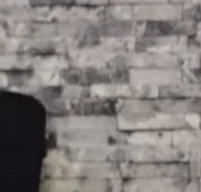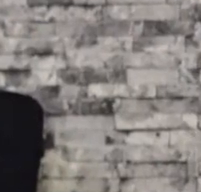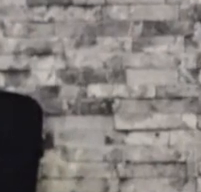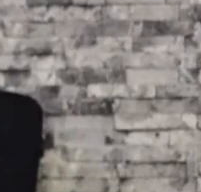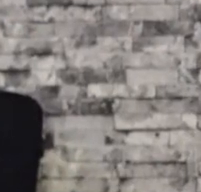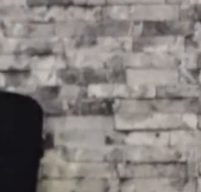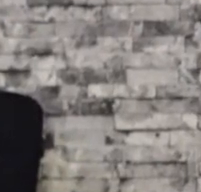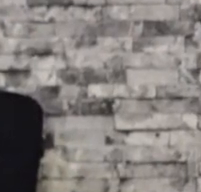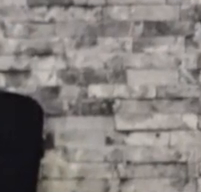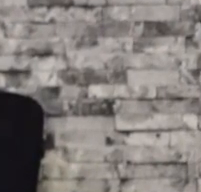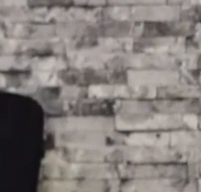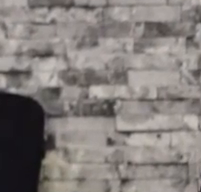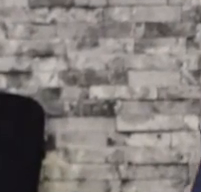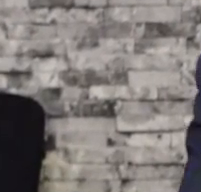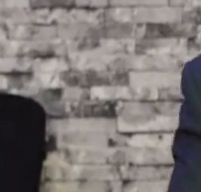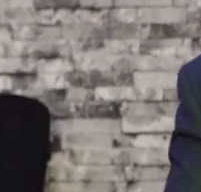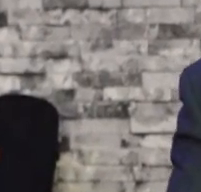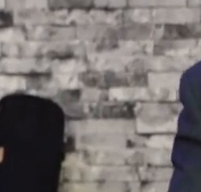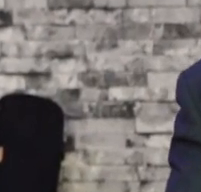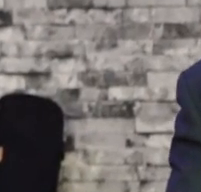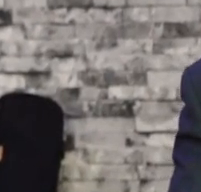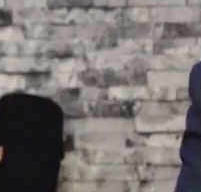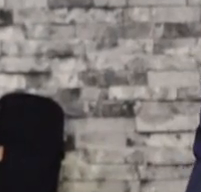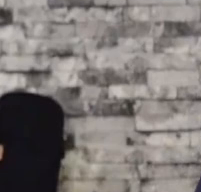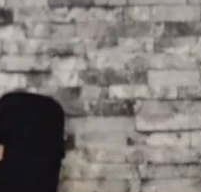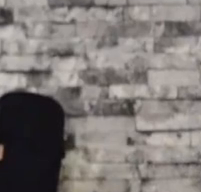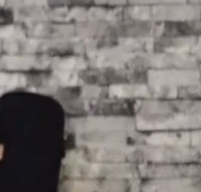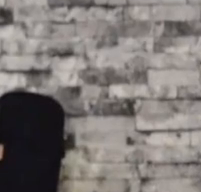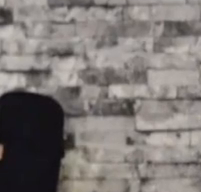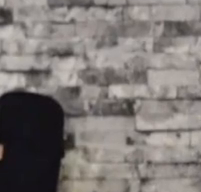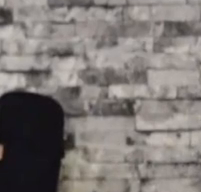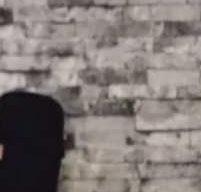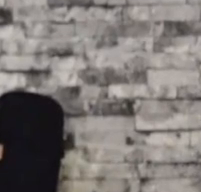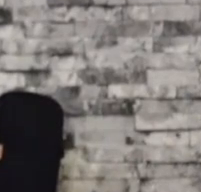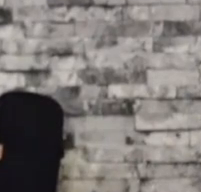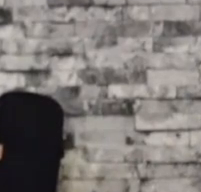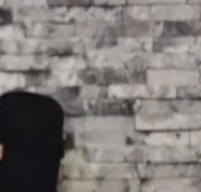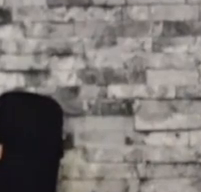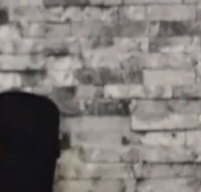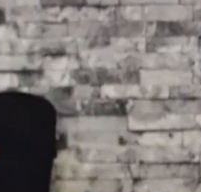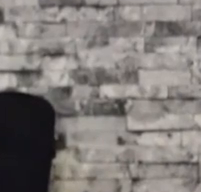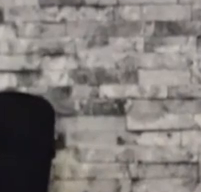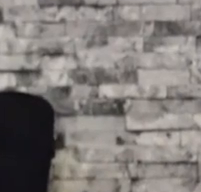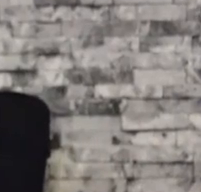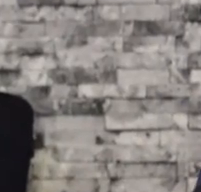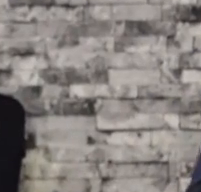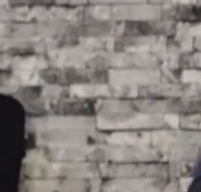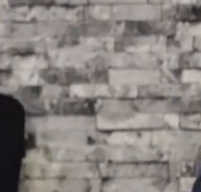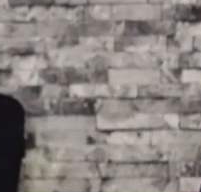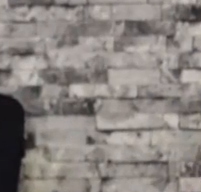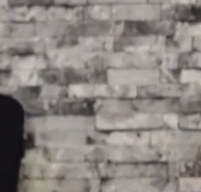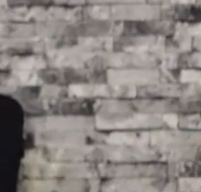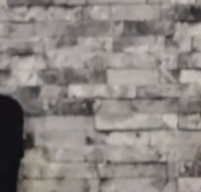Tafadhali. Ka computer kangu kama kanafanya kama kwa huyu mzee, kanaweza salimia huyu, kasalimie yule, kakose kuona huyu,